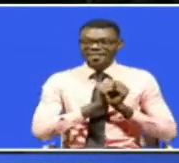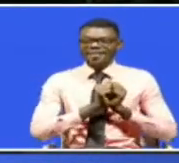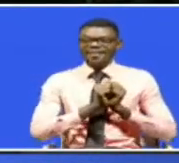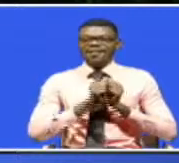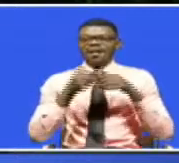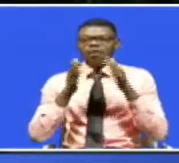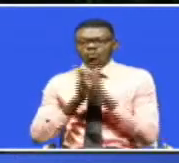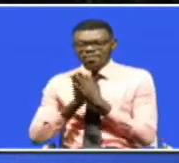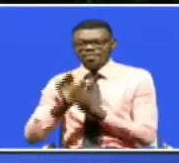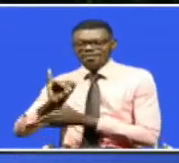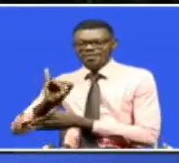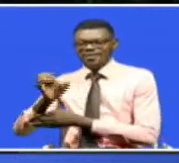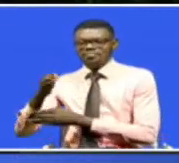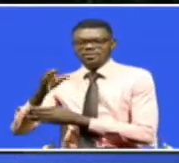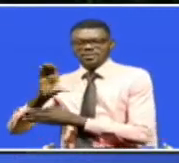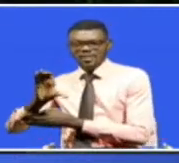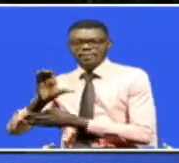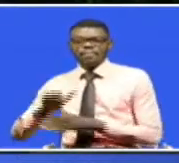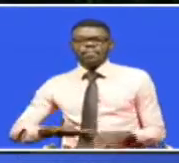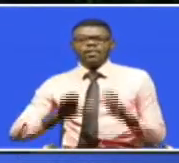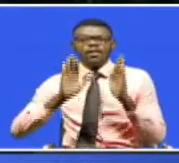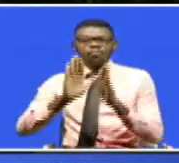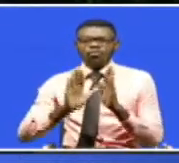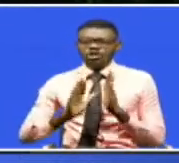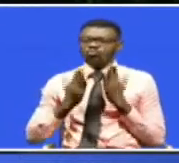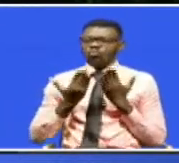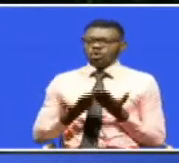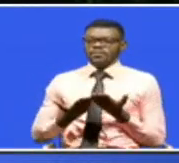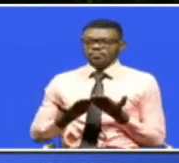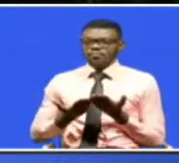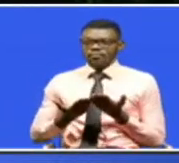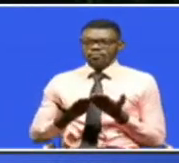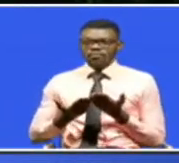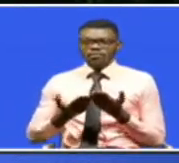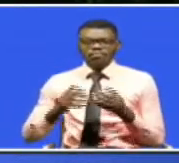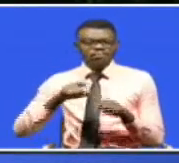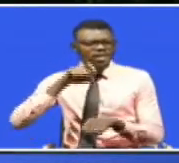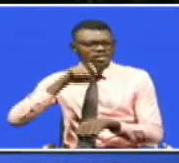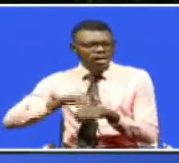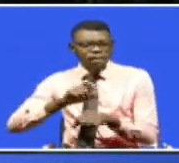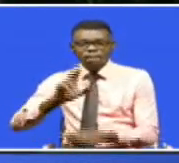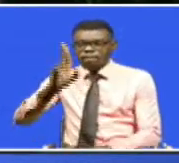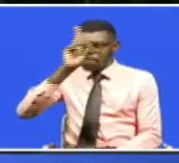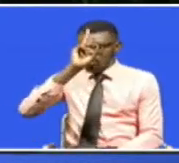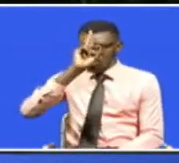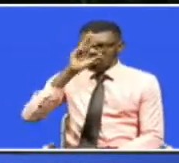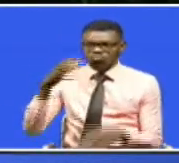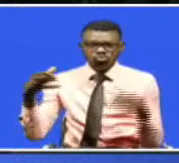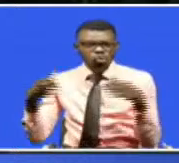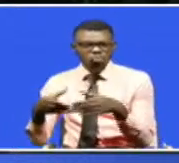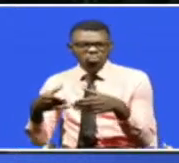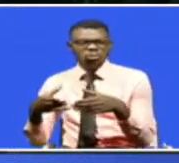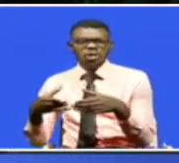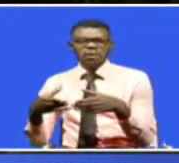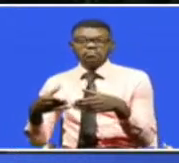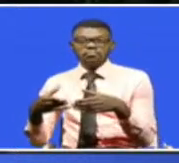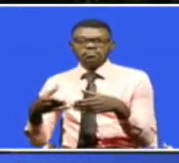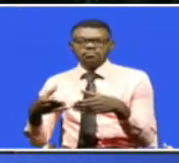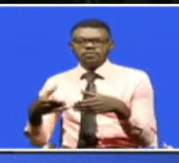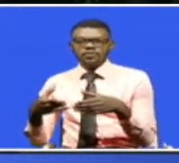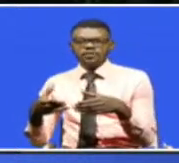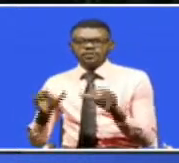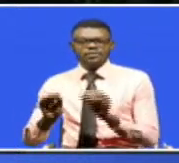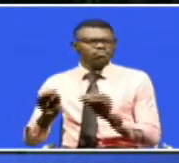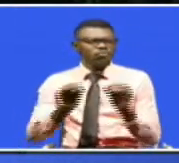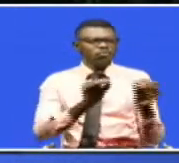ya uchaguzi. Swala la kuni anadai kwamba wakati ambapo polisi wameweza kupelekwa katika eneo